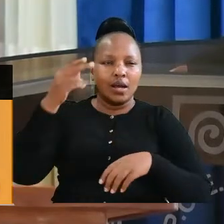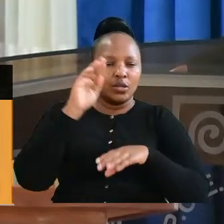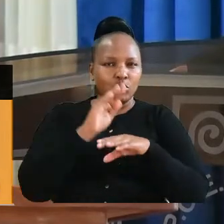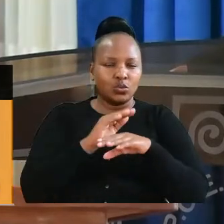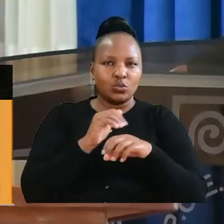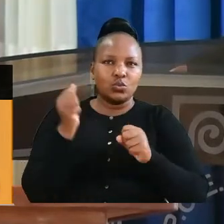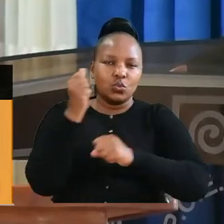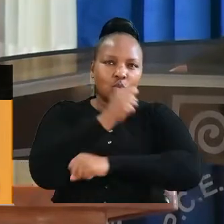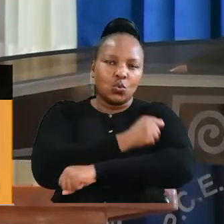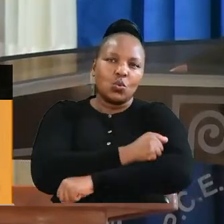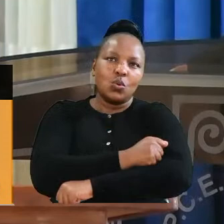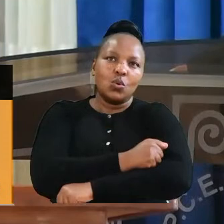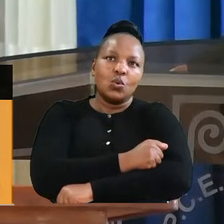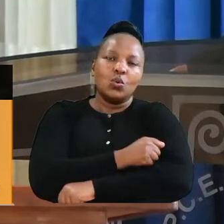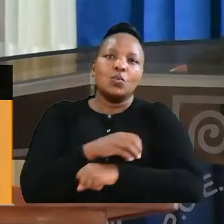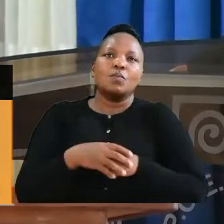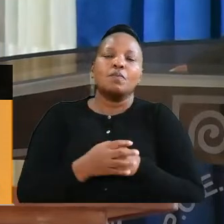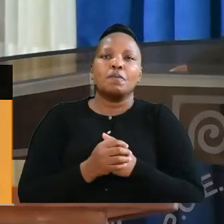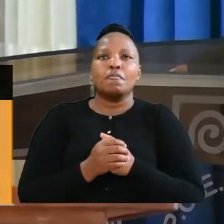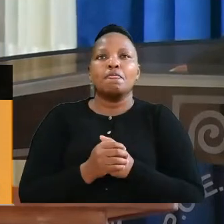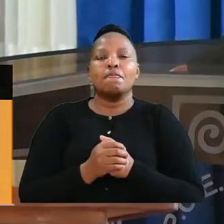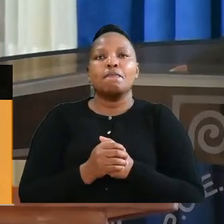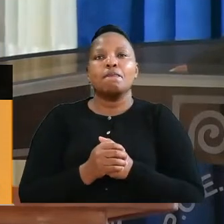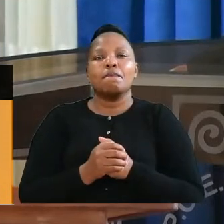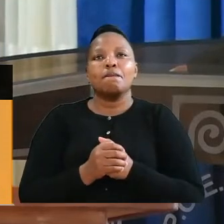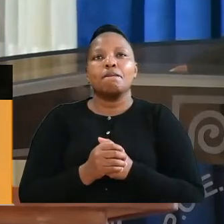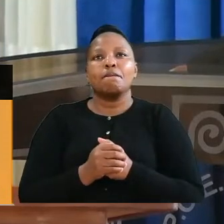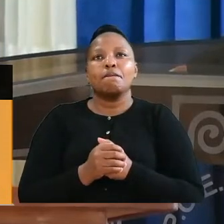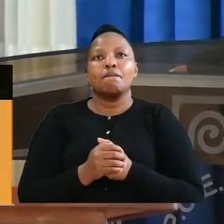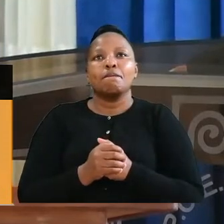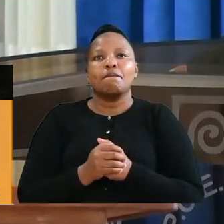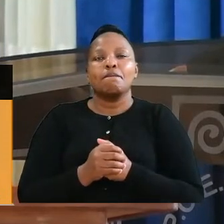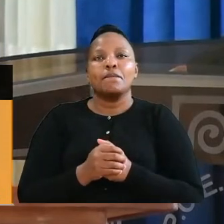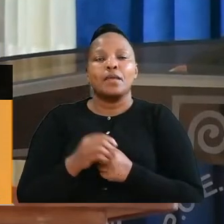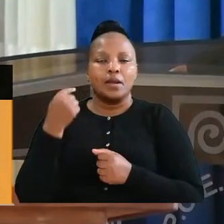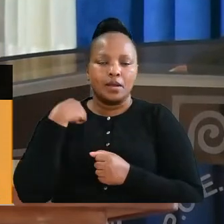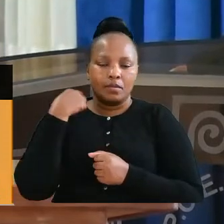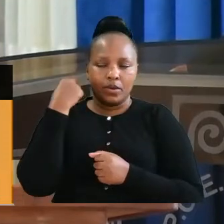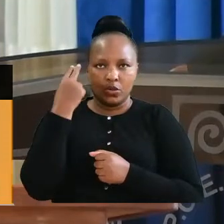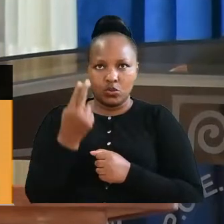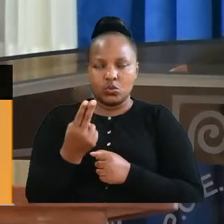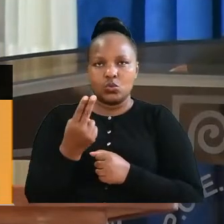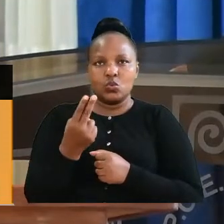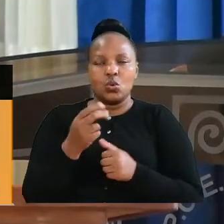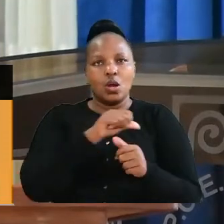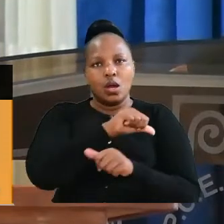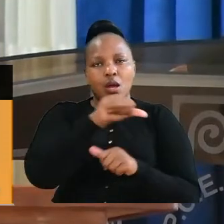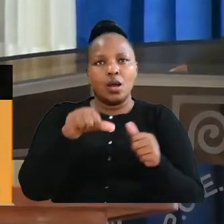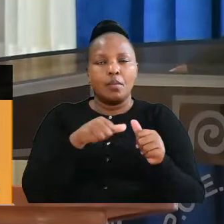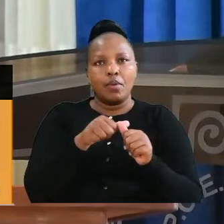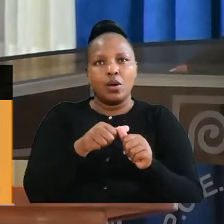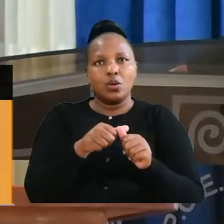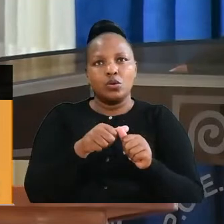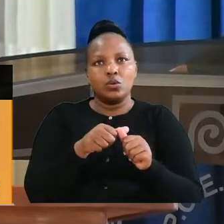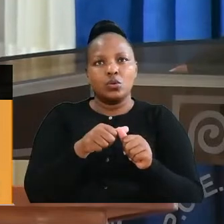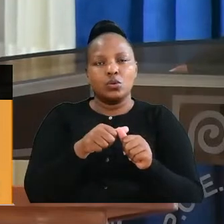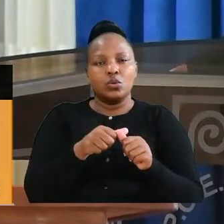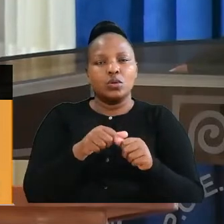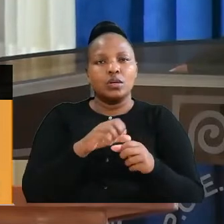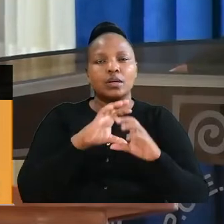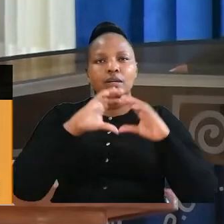kila mwanafunzi hapo alipata alama nzuri. Jambo la pili ni kuhusu wanafunzi wa grade ya